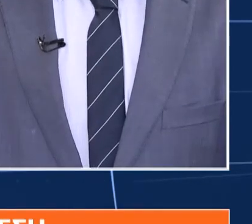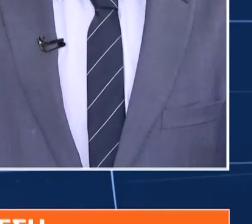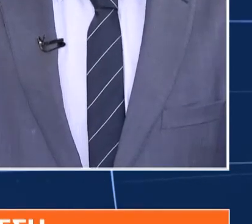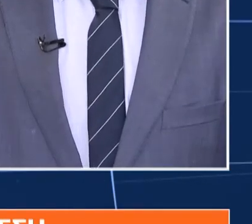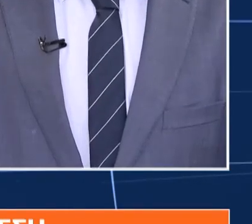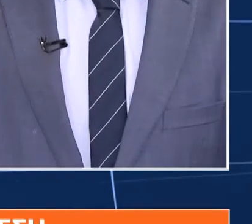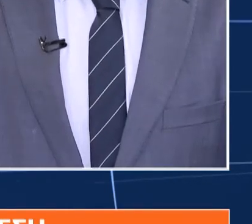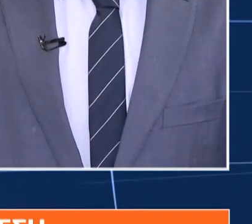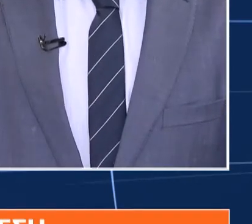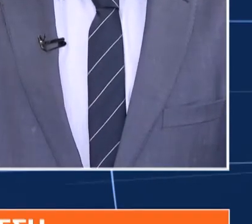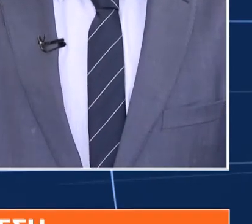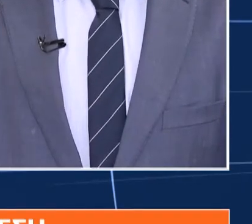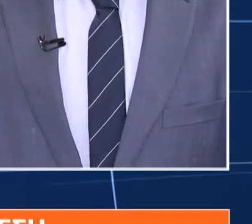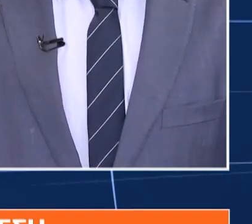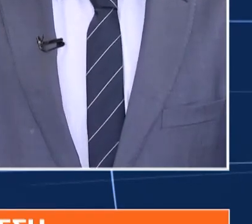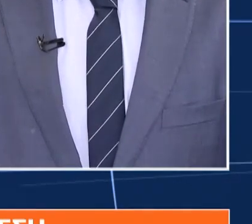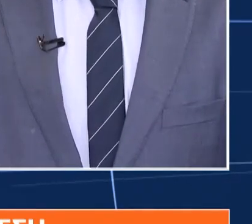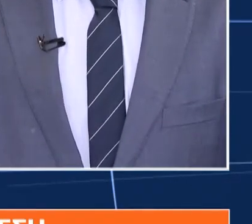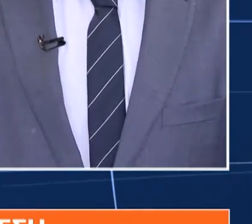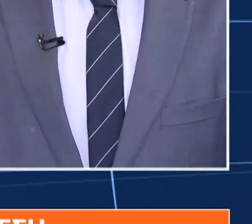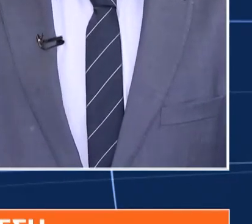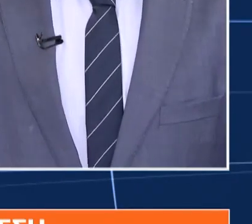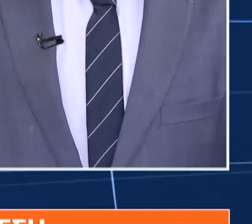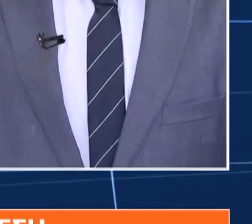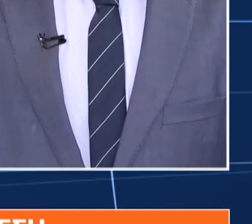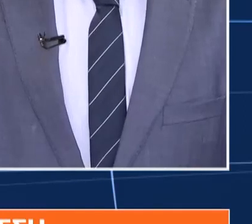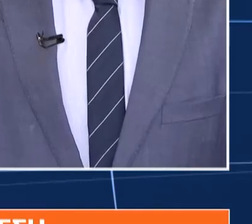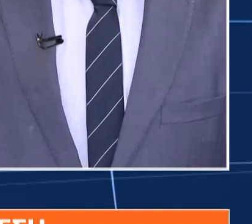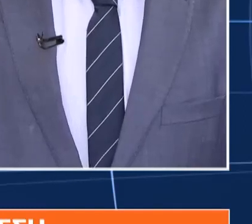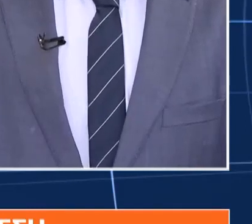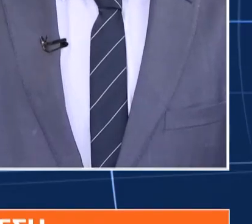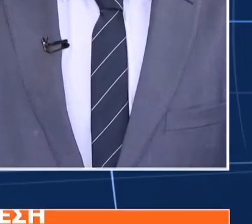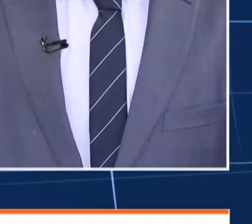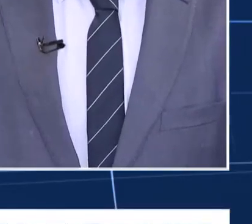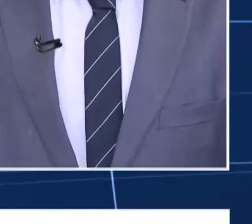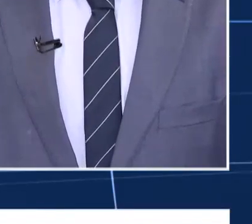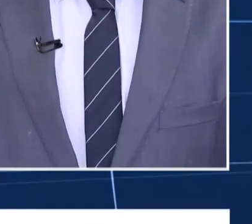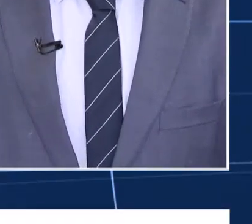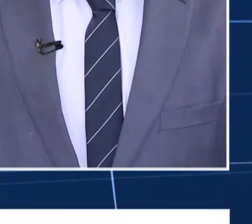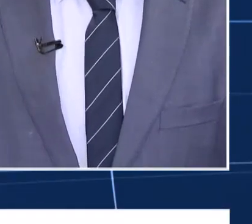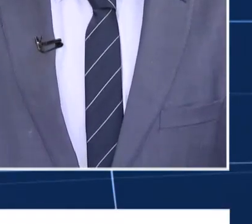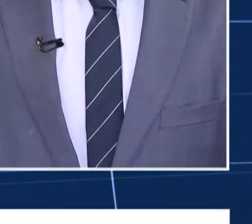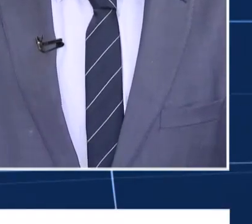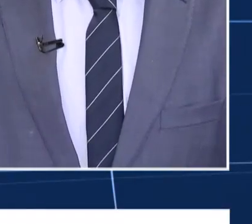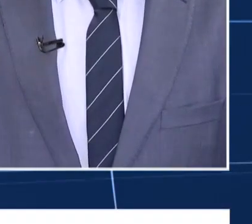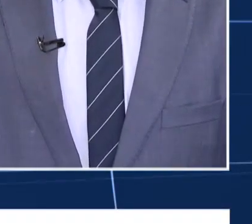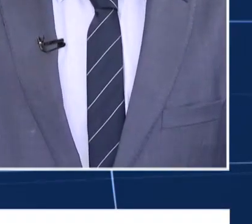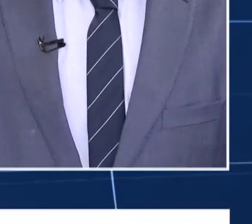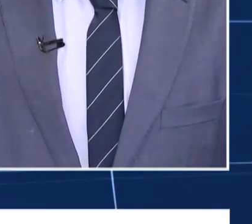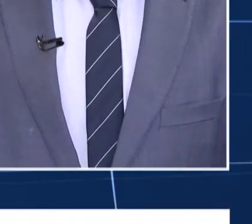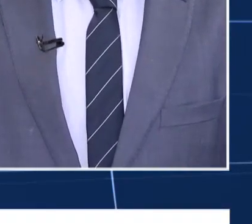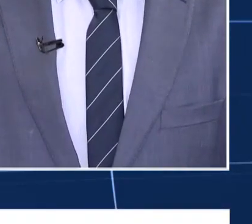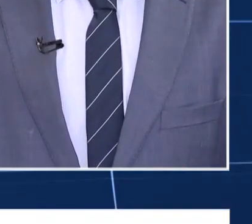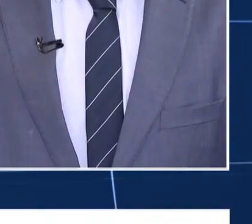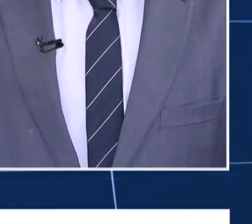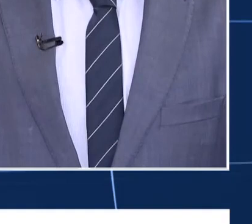έχουν εντατικοποιηθεί οι έλεγχοι και έχουμε πλέον τα νομοθετικά εργαλεία για να γίνουν πιο αποτελεσματικοί αυτοί οι έλεγχοι που γίνονται σε όλο το